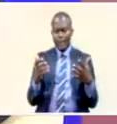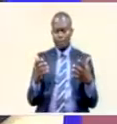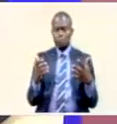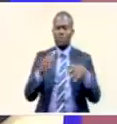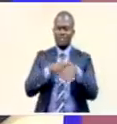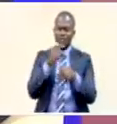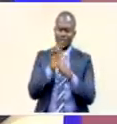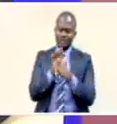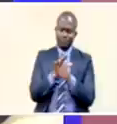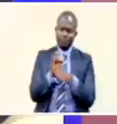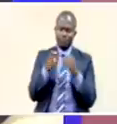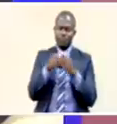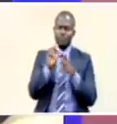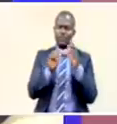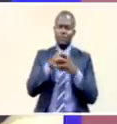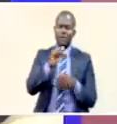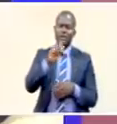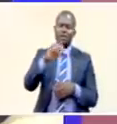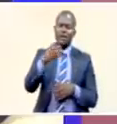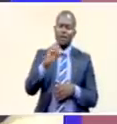inshuro nyinshi cyangwa abanyangora